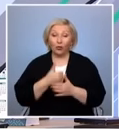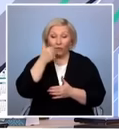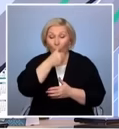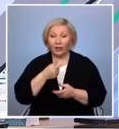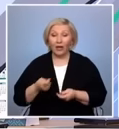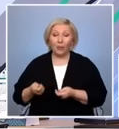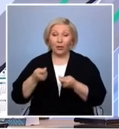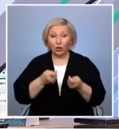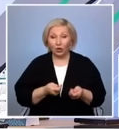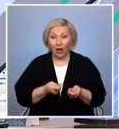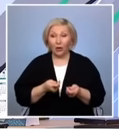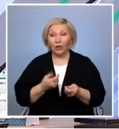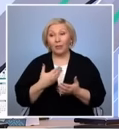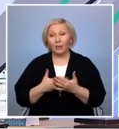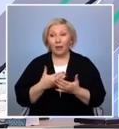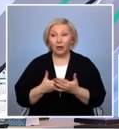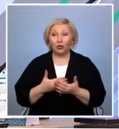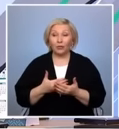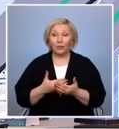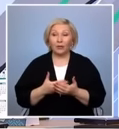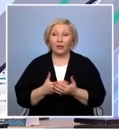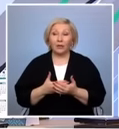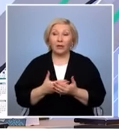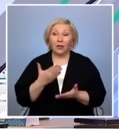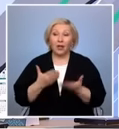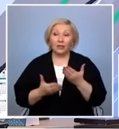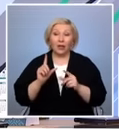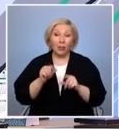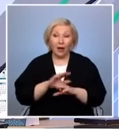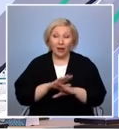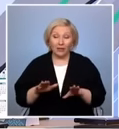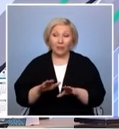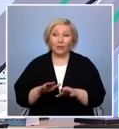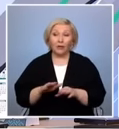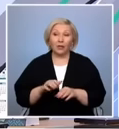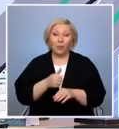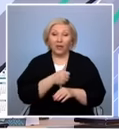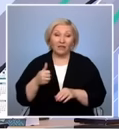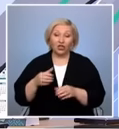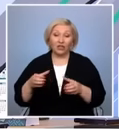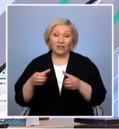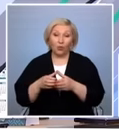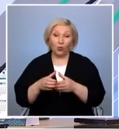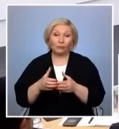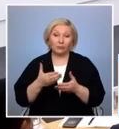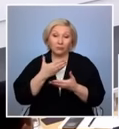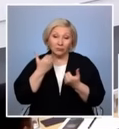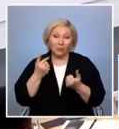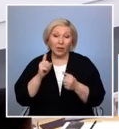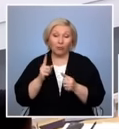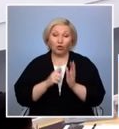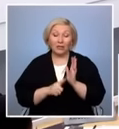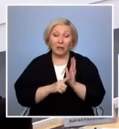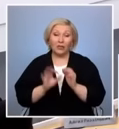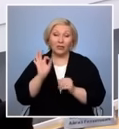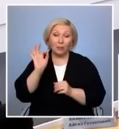кадры. Как на подбор? Лучшие люди города. Лизуны, подпевалы, призеры соревнований по аплодисментам